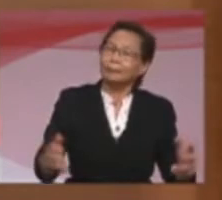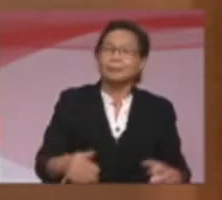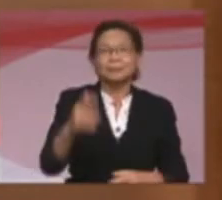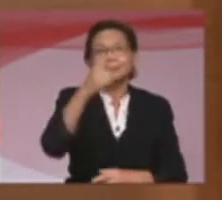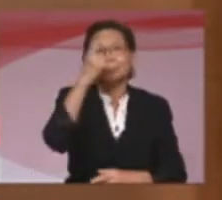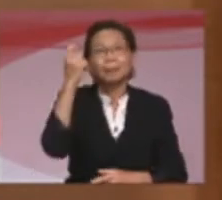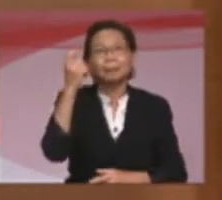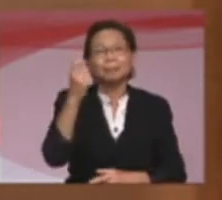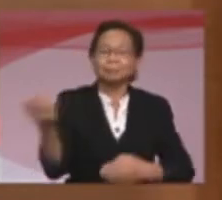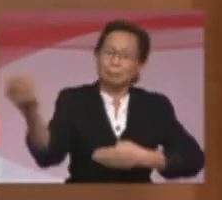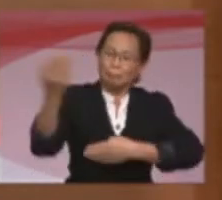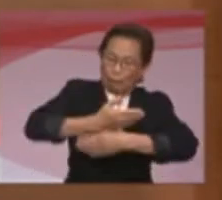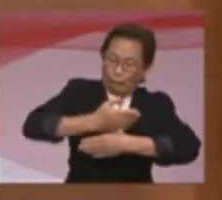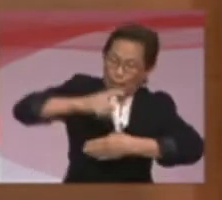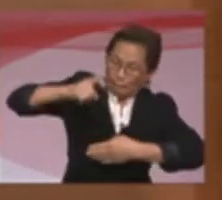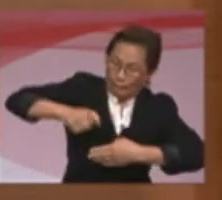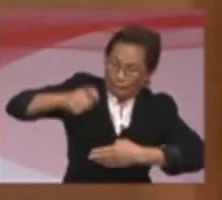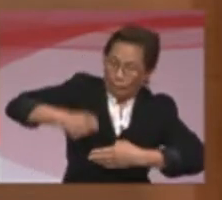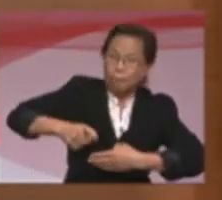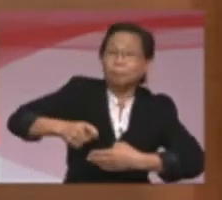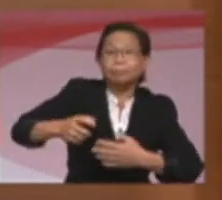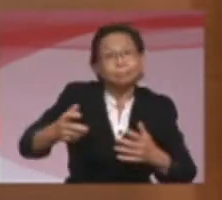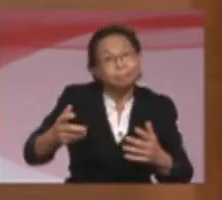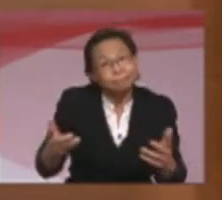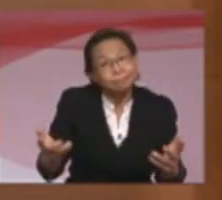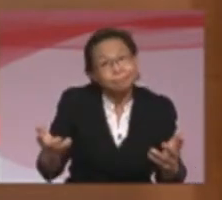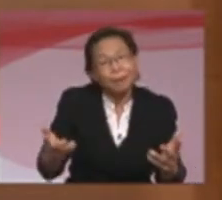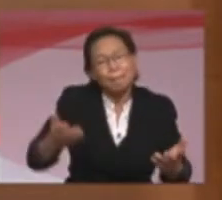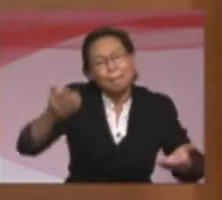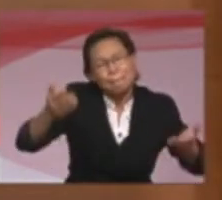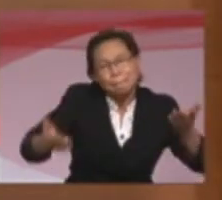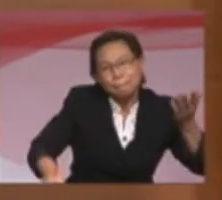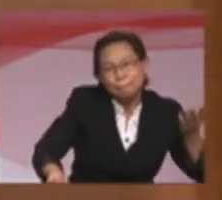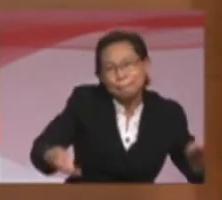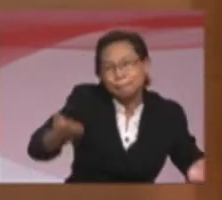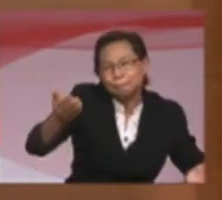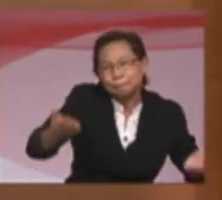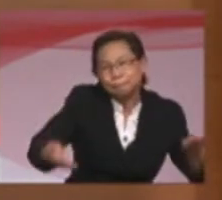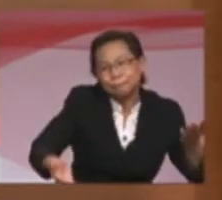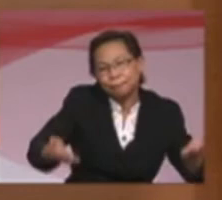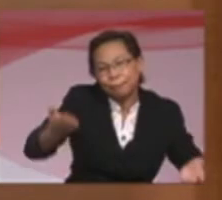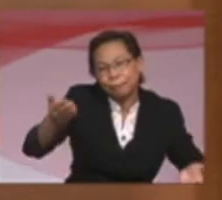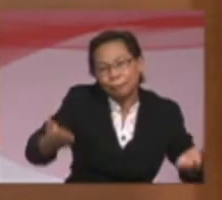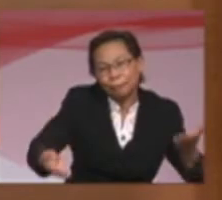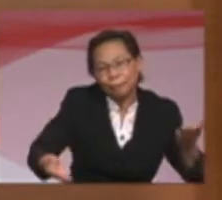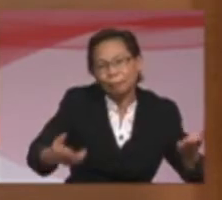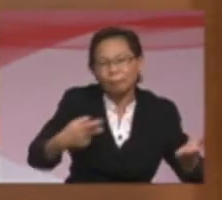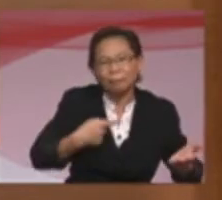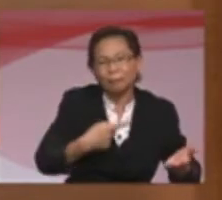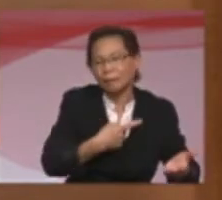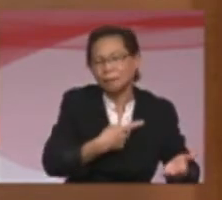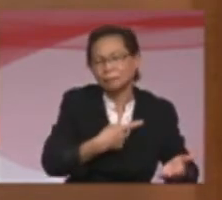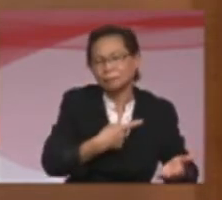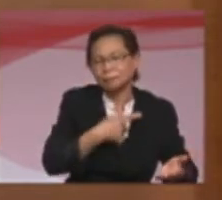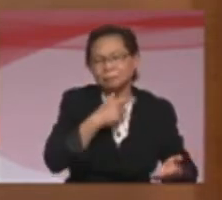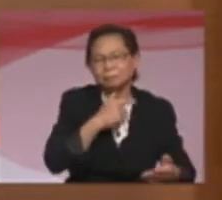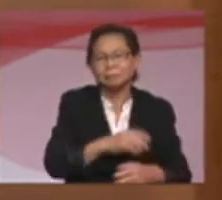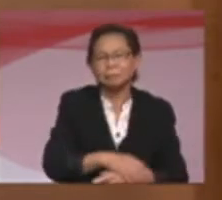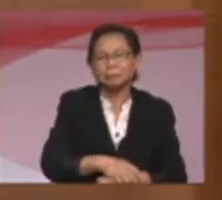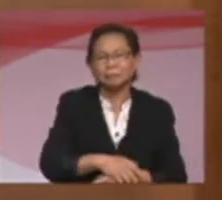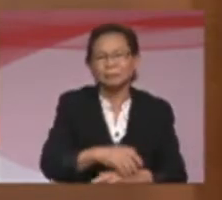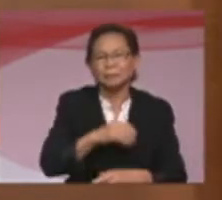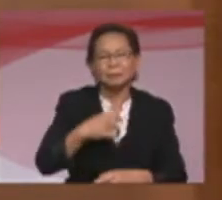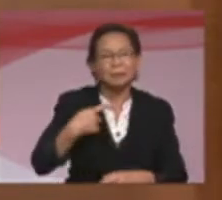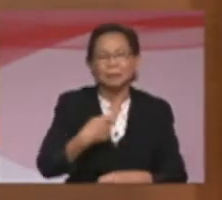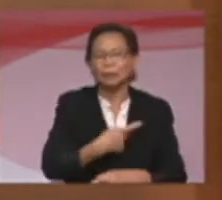Oleh kerana mereka dikuarantin wajib, jadi kemungkinan mereka, kita tidak telah bersetuju bahawa